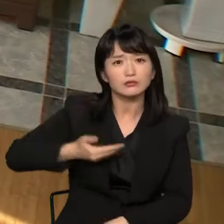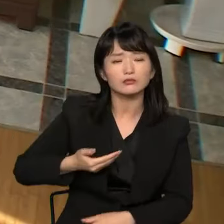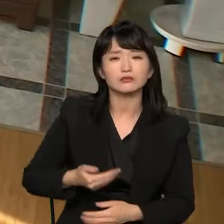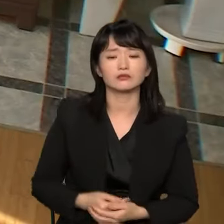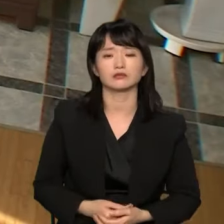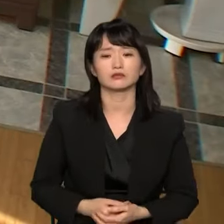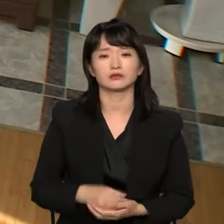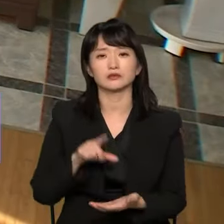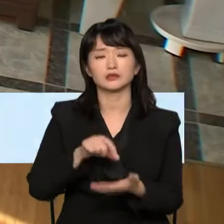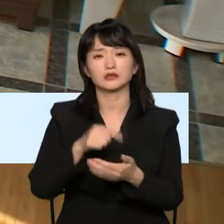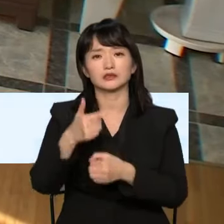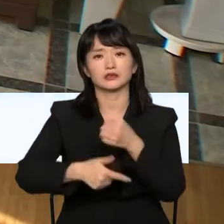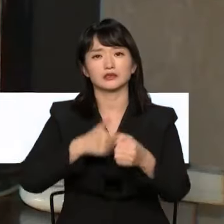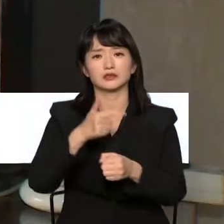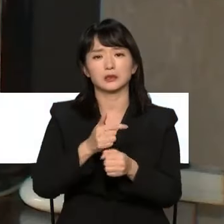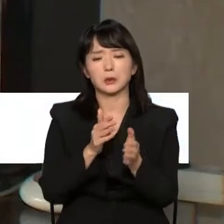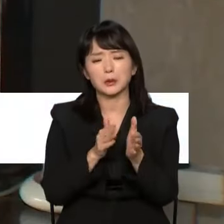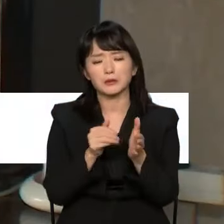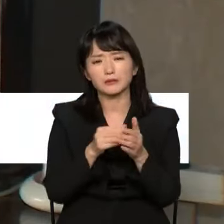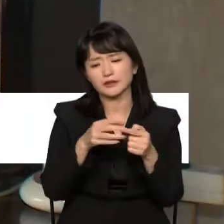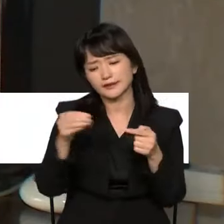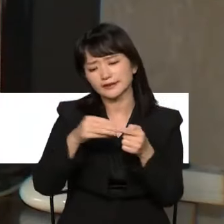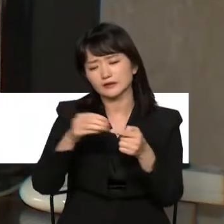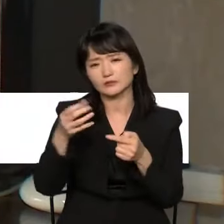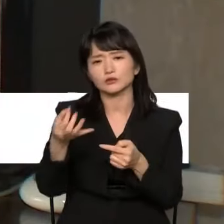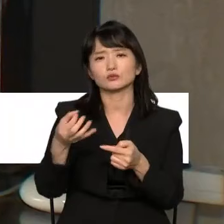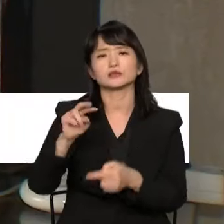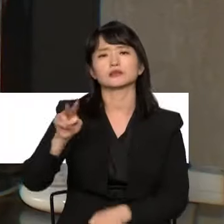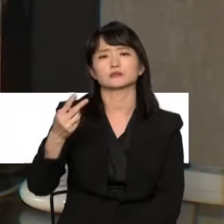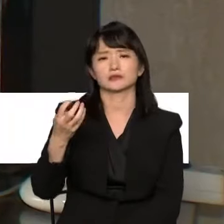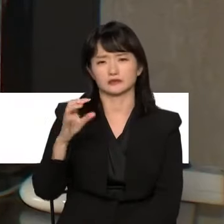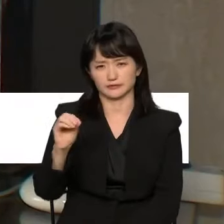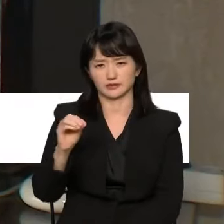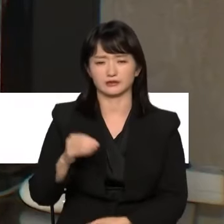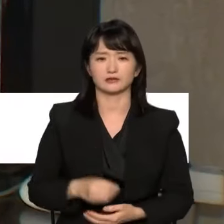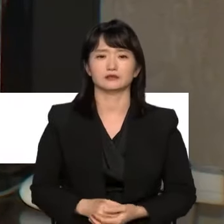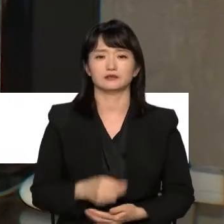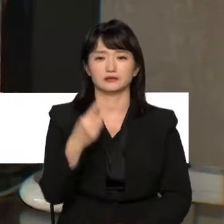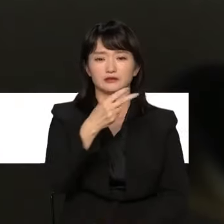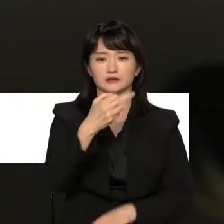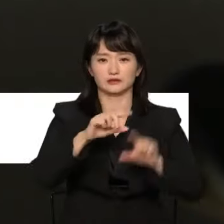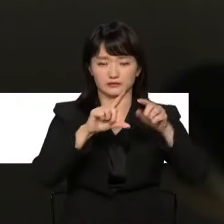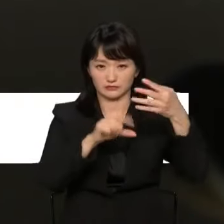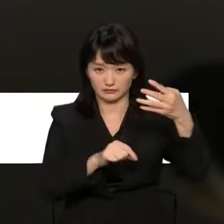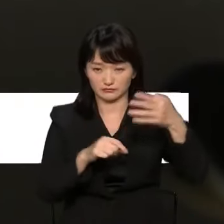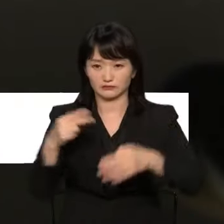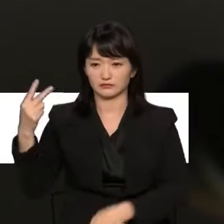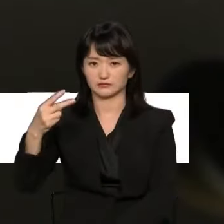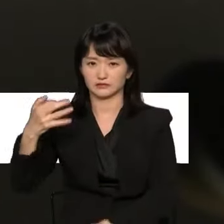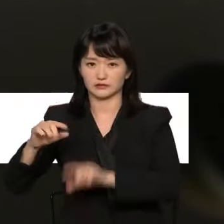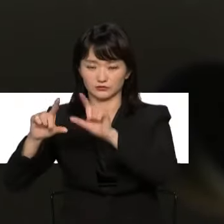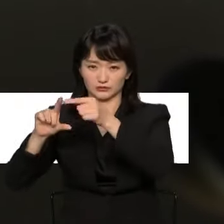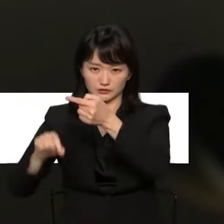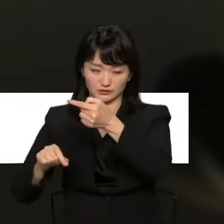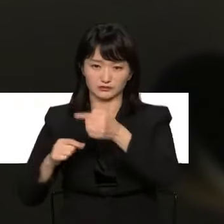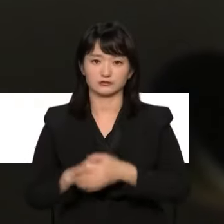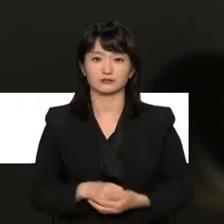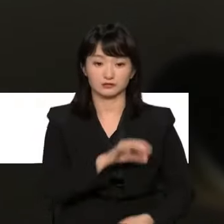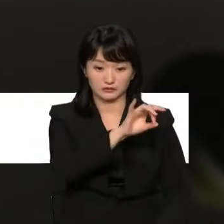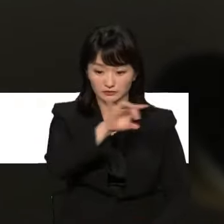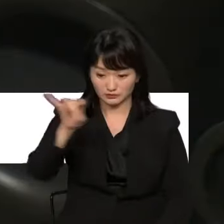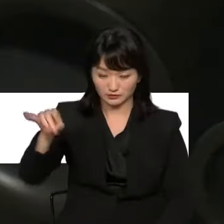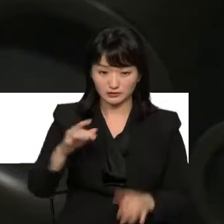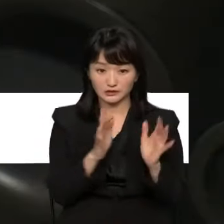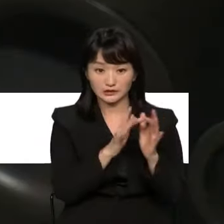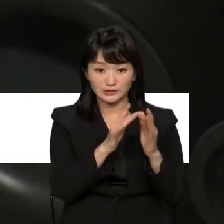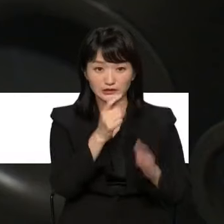약 6년간 몰래 부과된 요금은 240만 원이 넘습니다. 2018년 4월과 2019년 1월이 각각